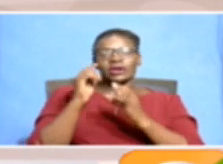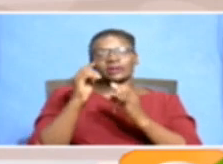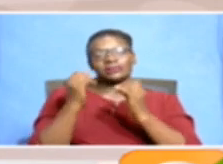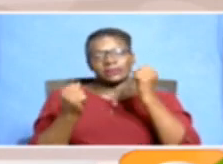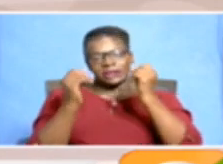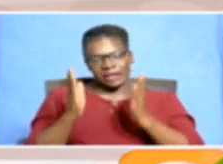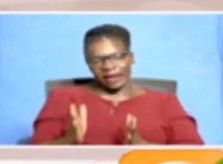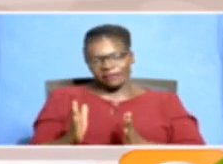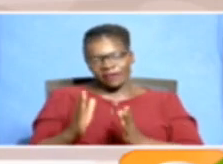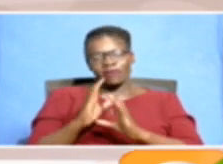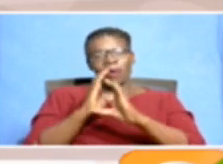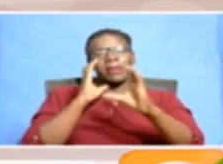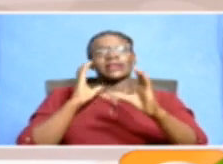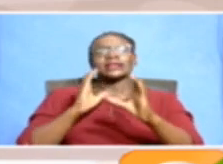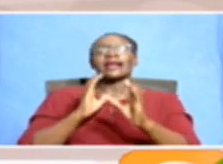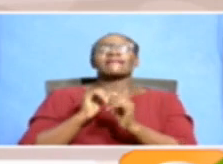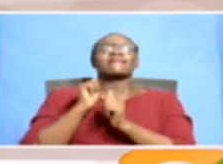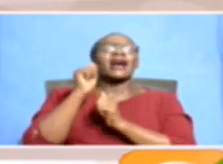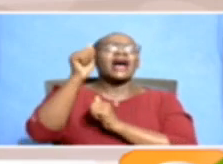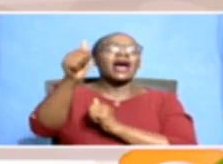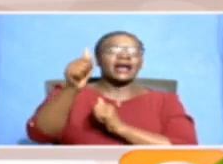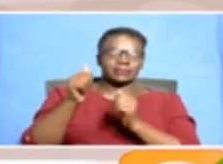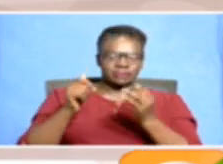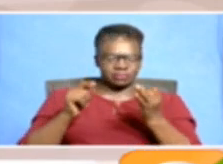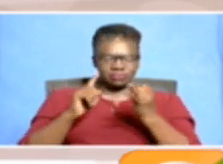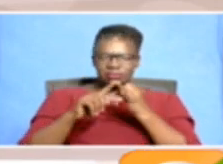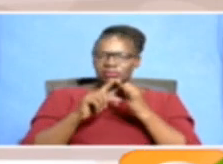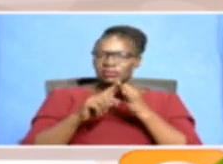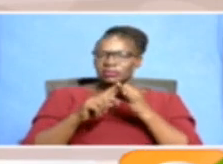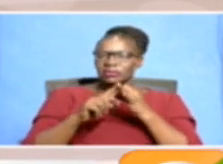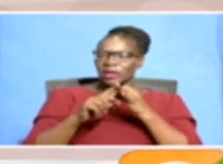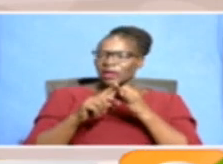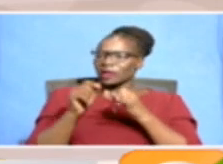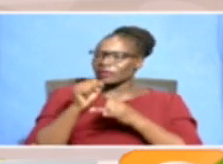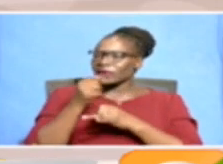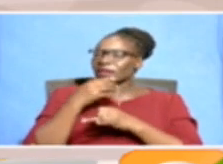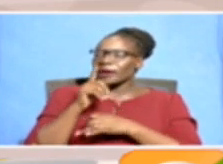ama trailer. Alipofika hapo akanyamaza.